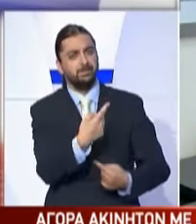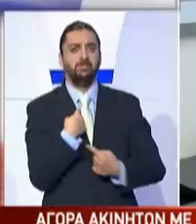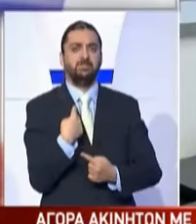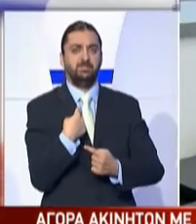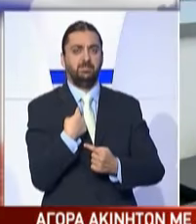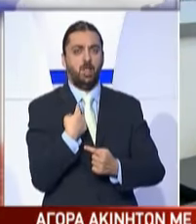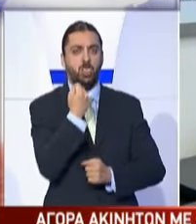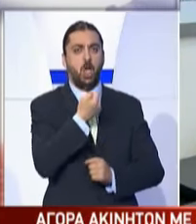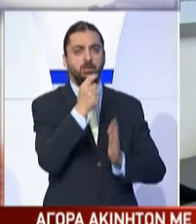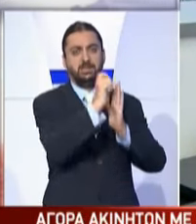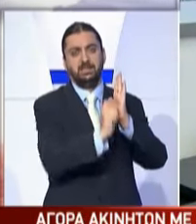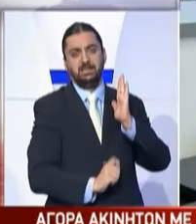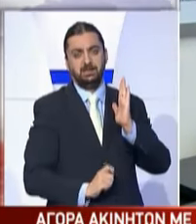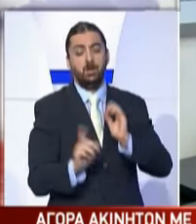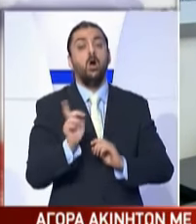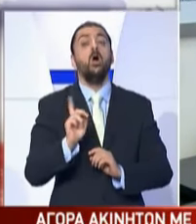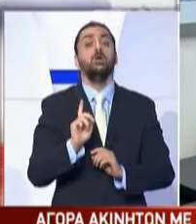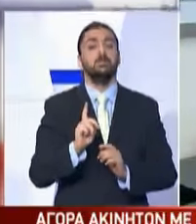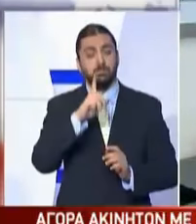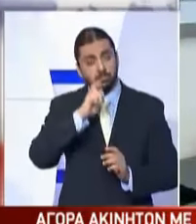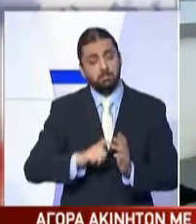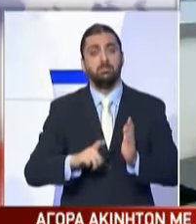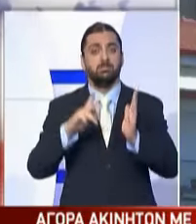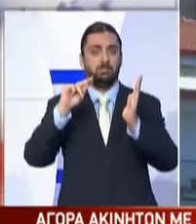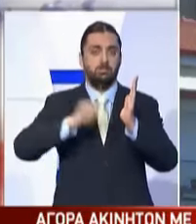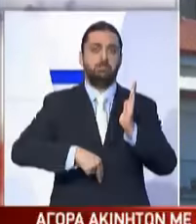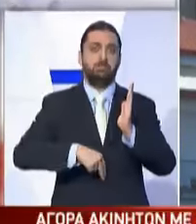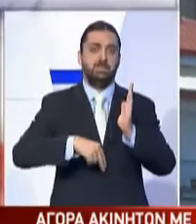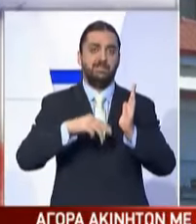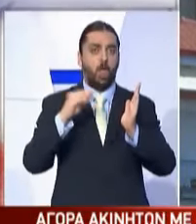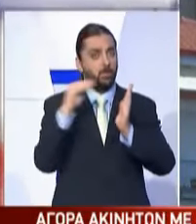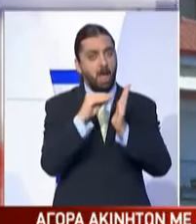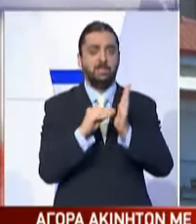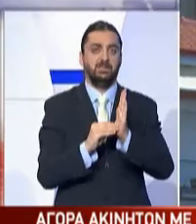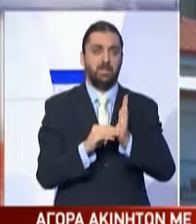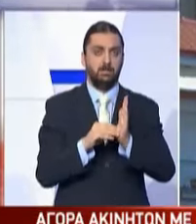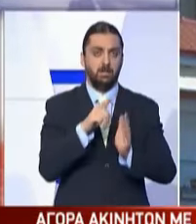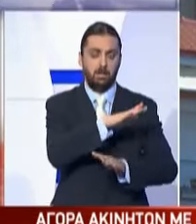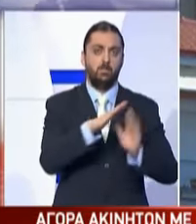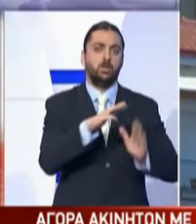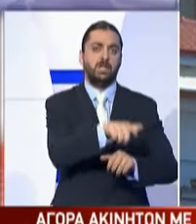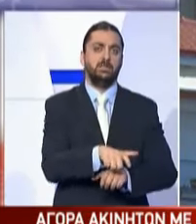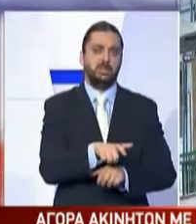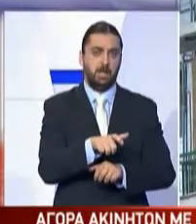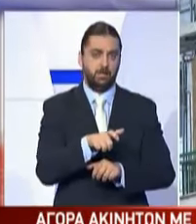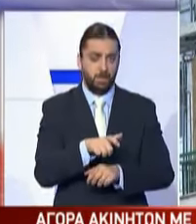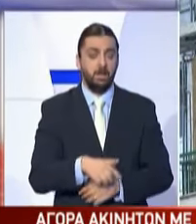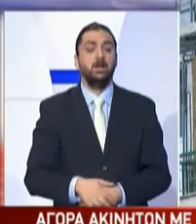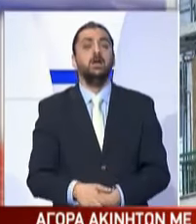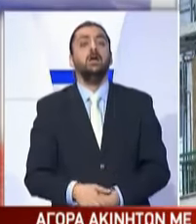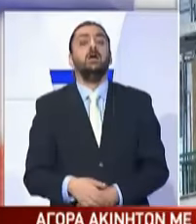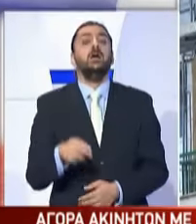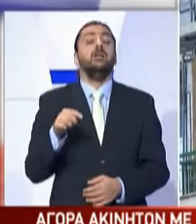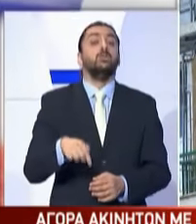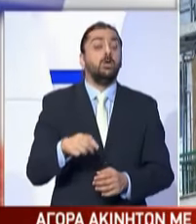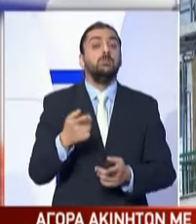ώστε να είναι κατοχυρωμένος στο θέμα της αντιπαροχής. Η αγορά ακινήτων πάντως βρίσκεται σε τέλημα όπως υποστηρίζουν οι ίδιοι κατασκευαστές. Και